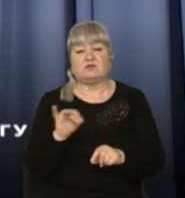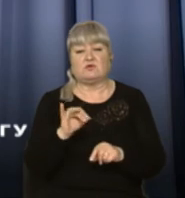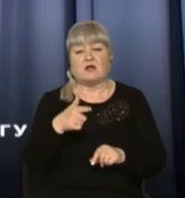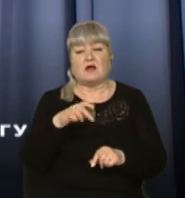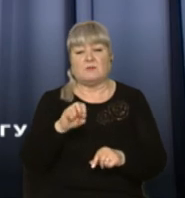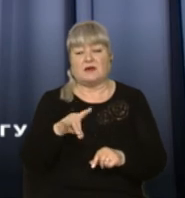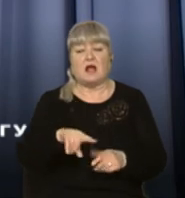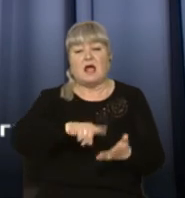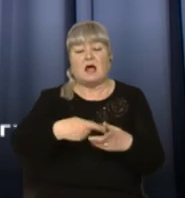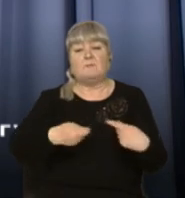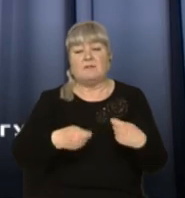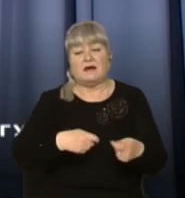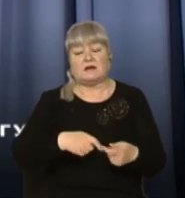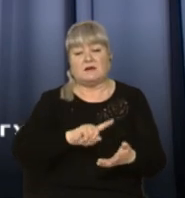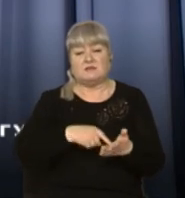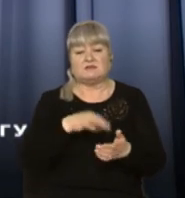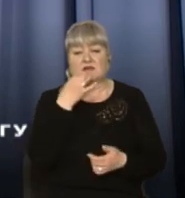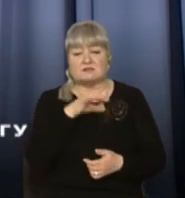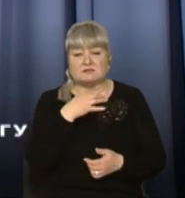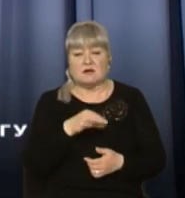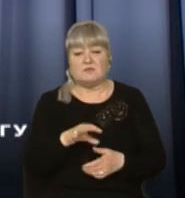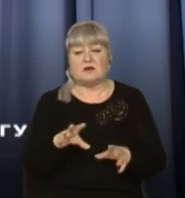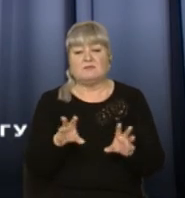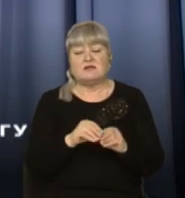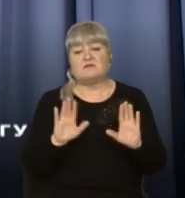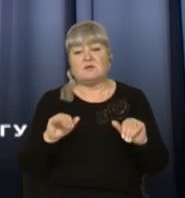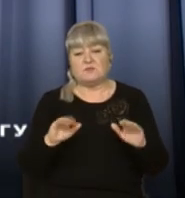Гамора, мера міста Самбора, щодо цієї ситуації. З